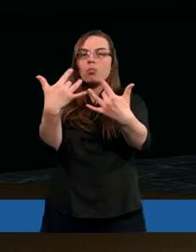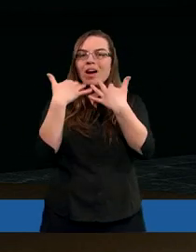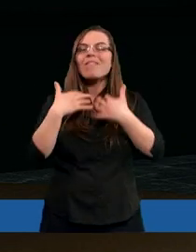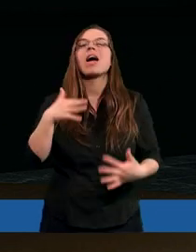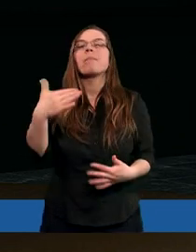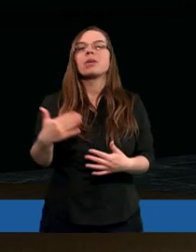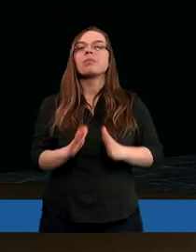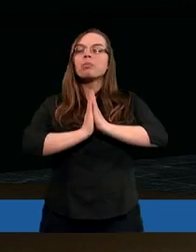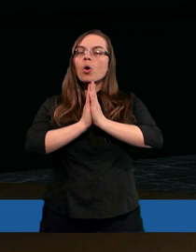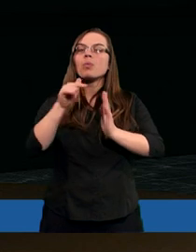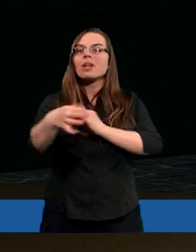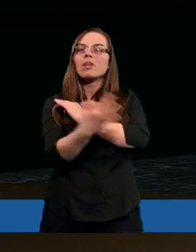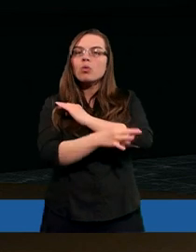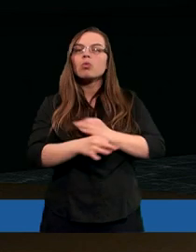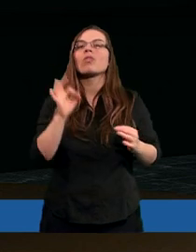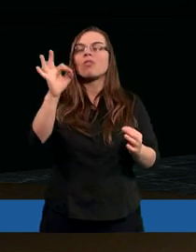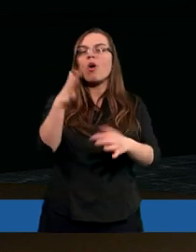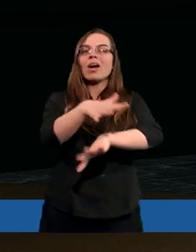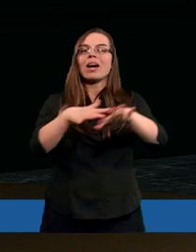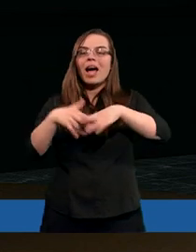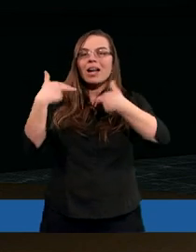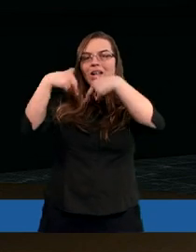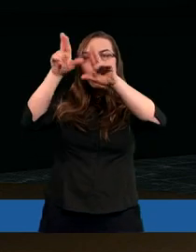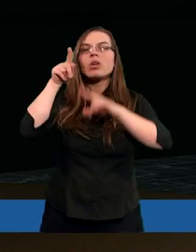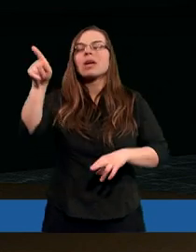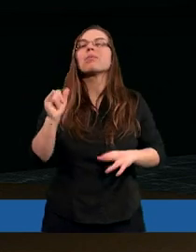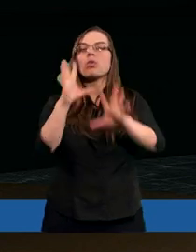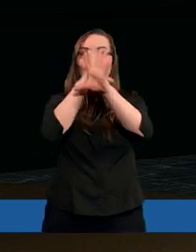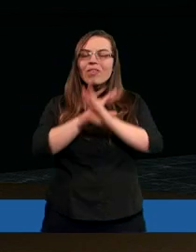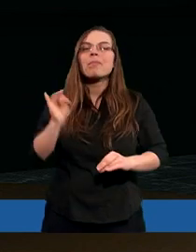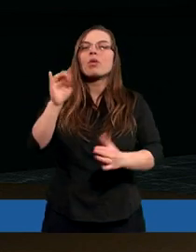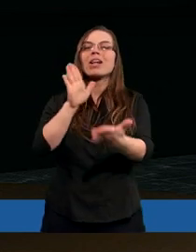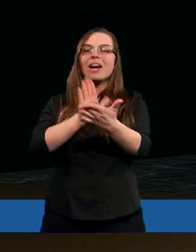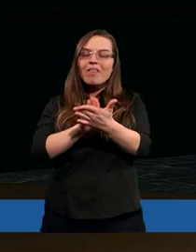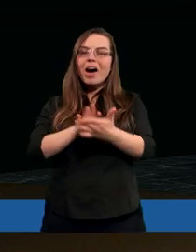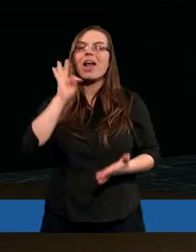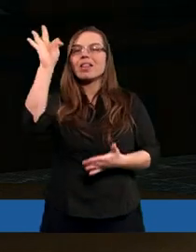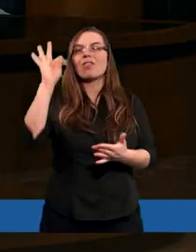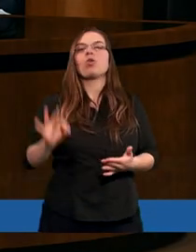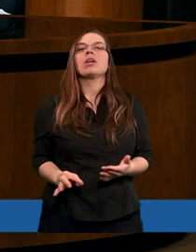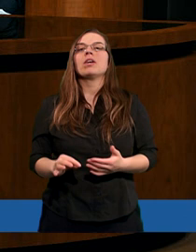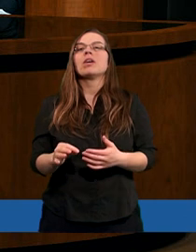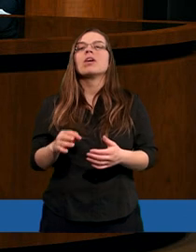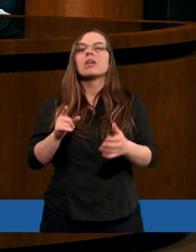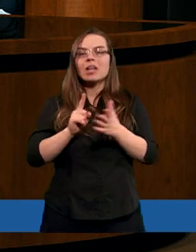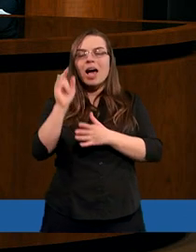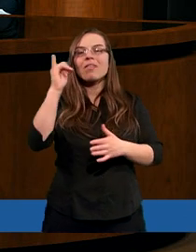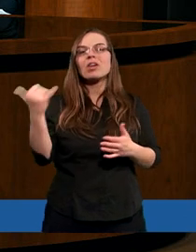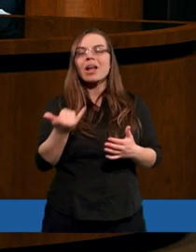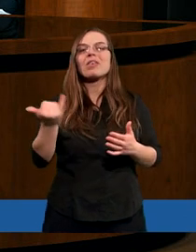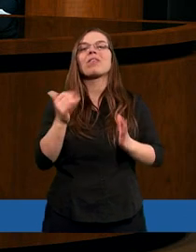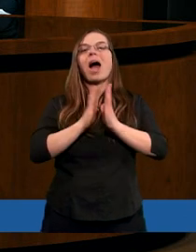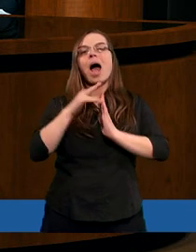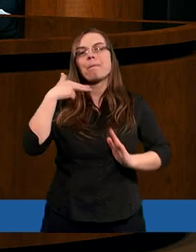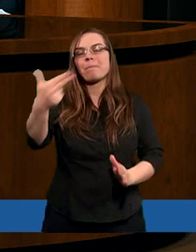chwilę, ten studium odejm się w Twoje ręce. My Ciebie uwielbiamy i wyższamy. I będzie sobie chwała na wieki, Panie.